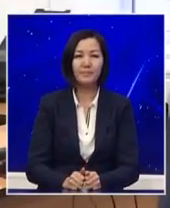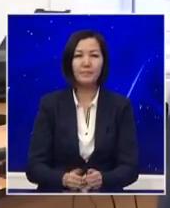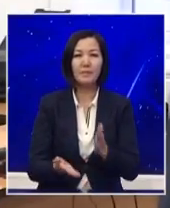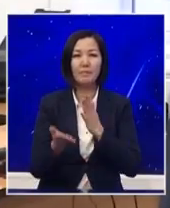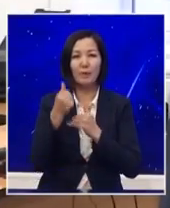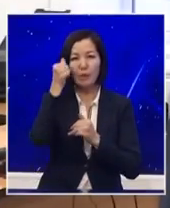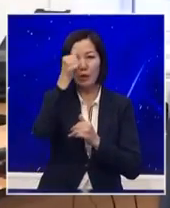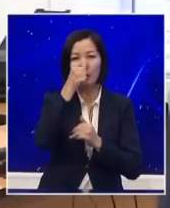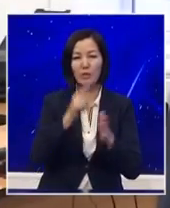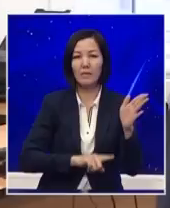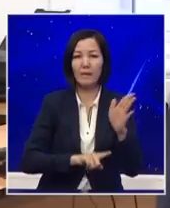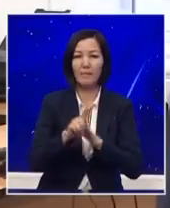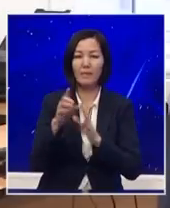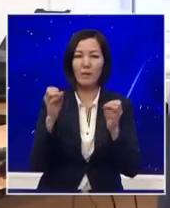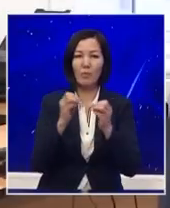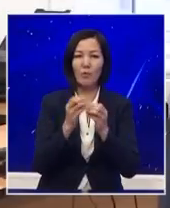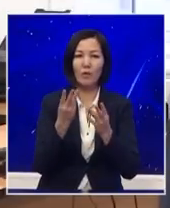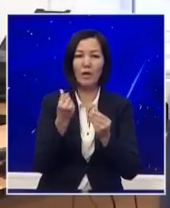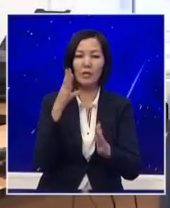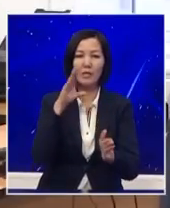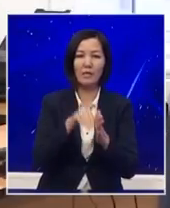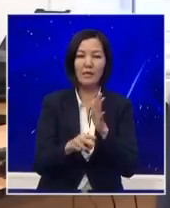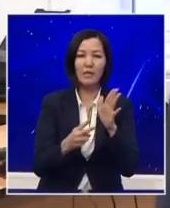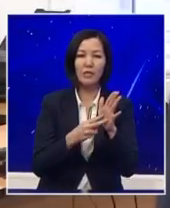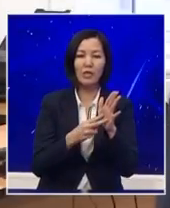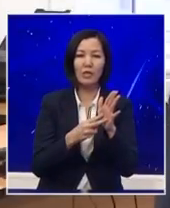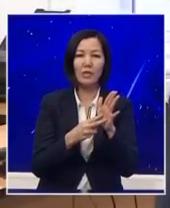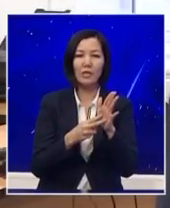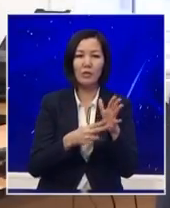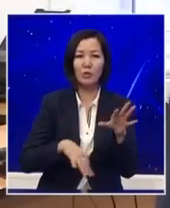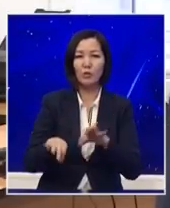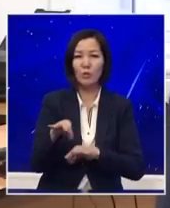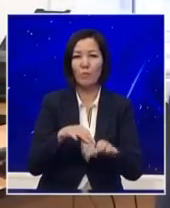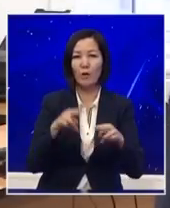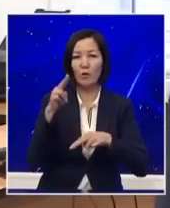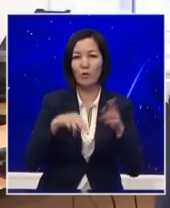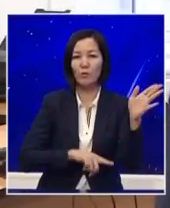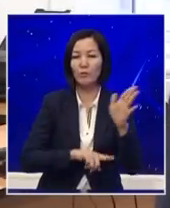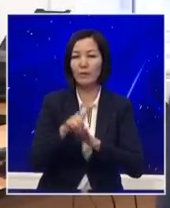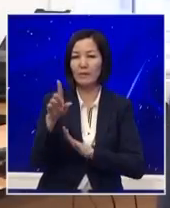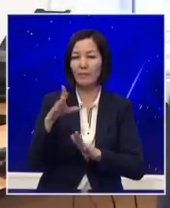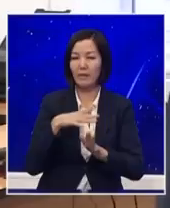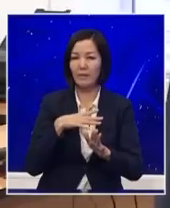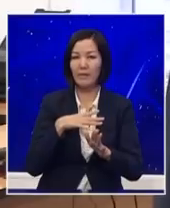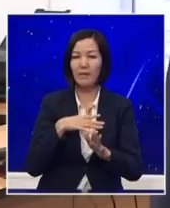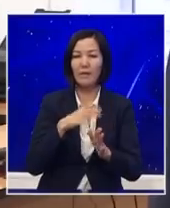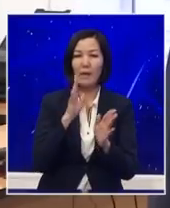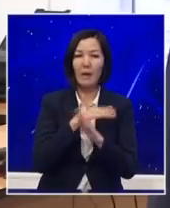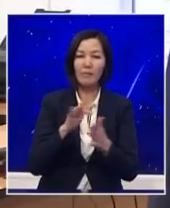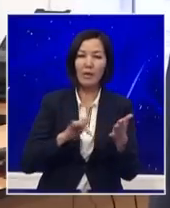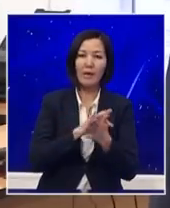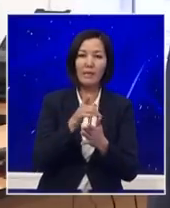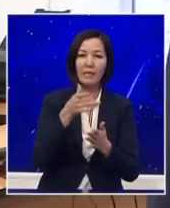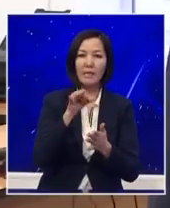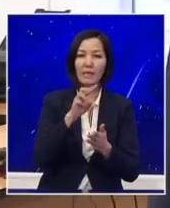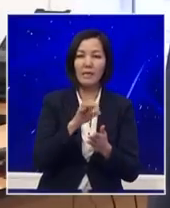Былтырғы жылдан бері 10 инвестициялық жобаның ішінде жетеуі құрылыс жұмыстарын бастап кетті. Оның ішінде Қапшағай қаласындағы